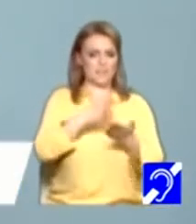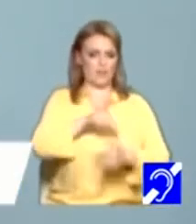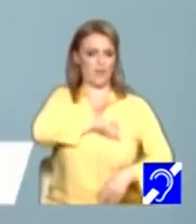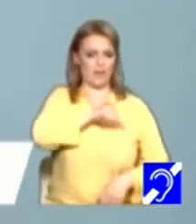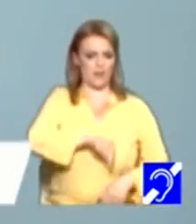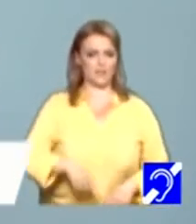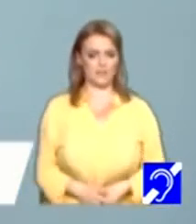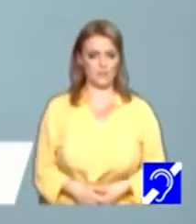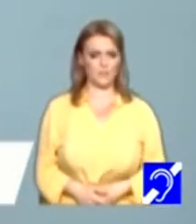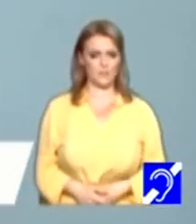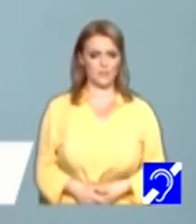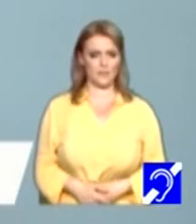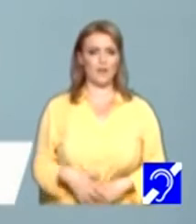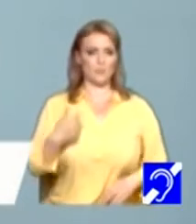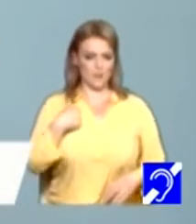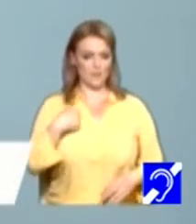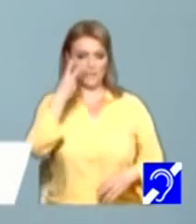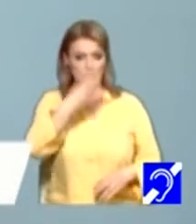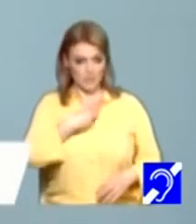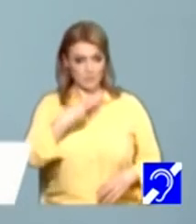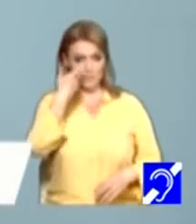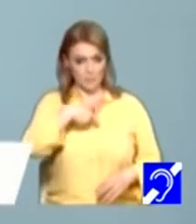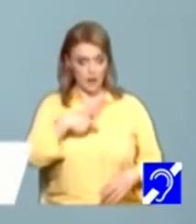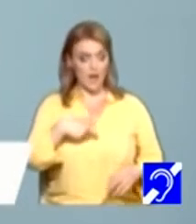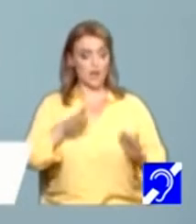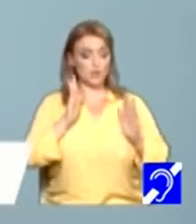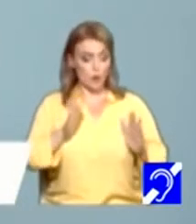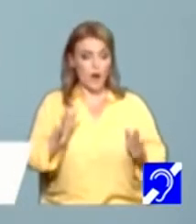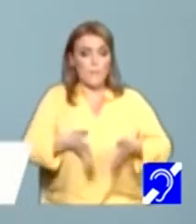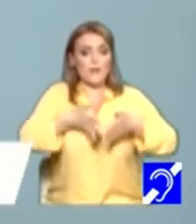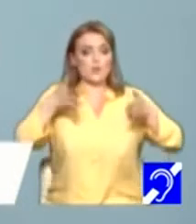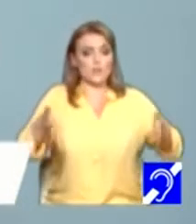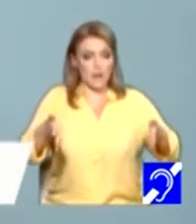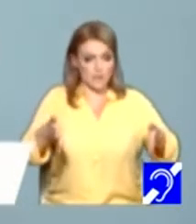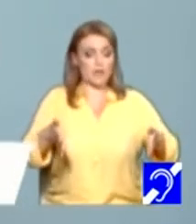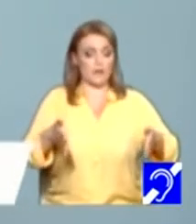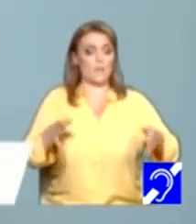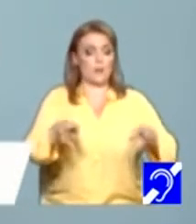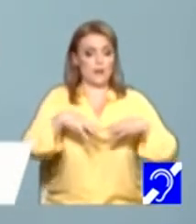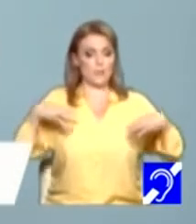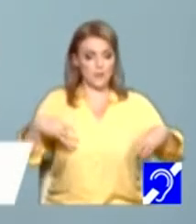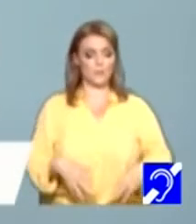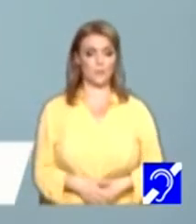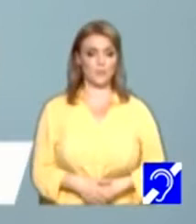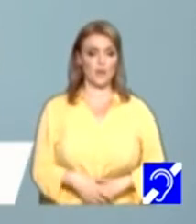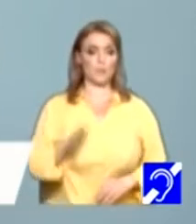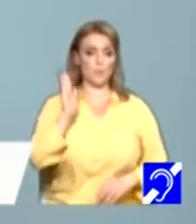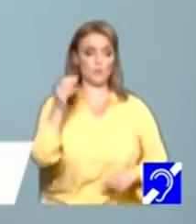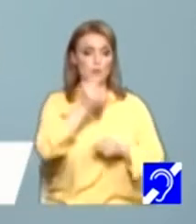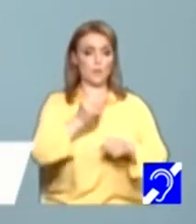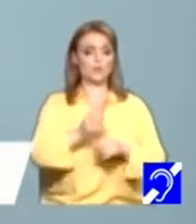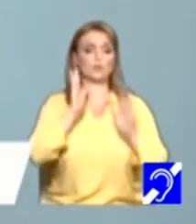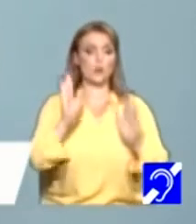parte dintr-o majoritate parlamentară care va avea ca prioritate interesul poporului.